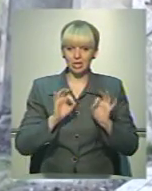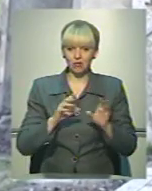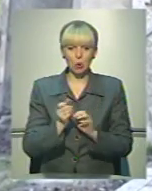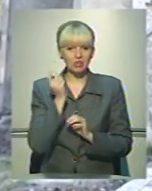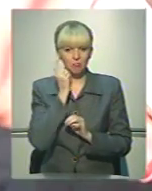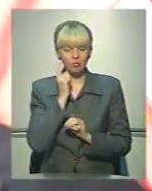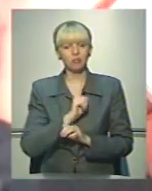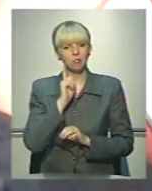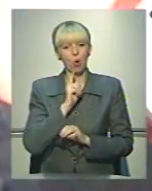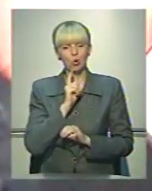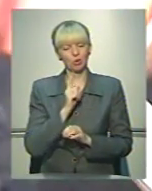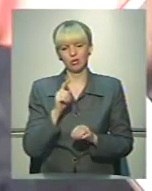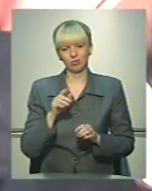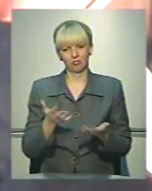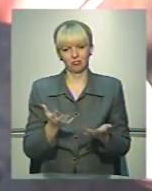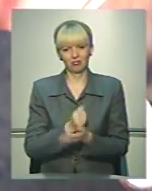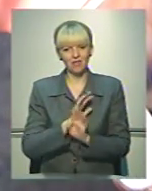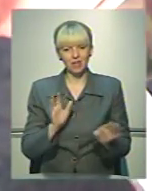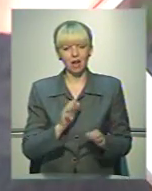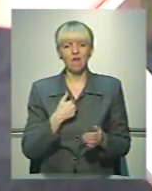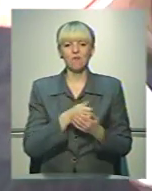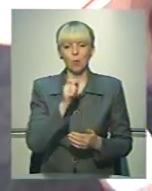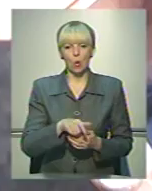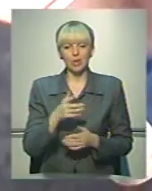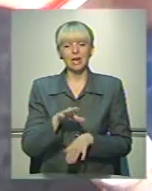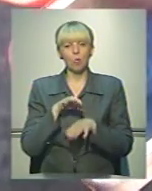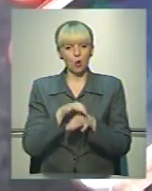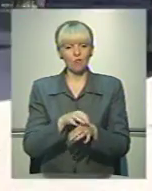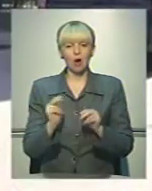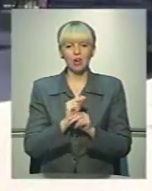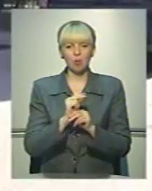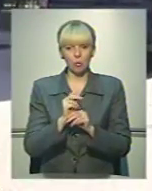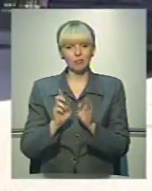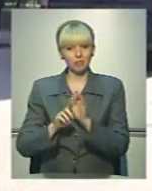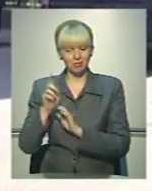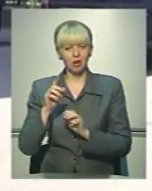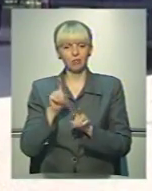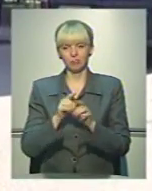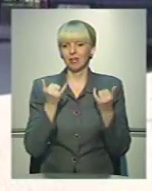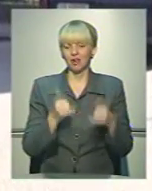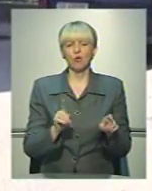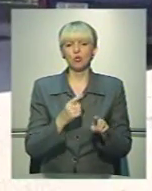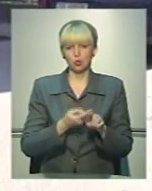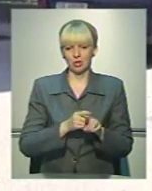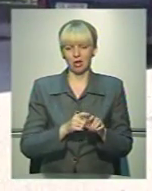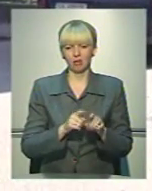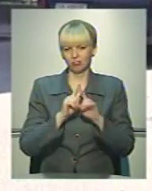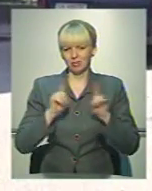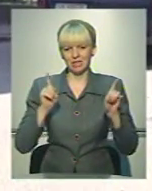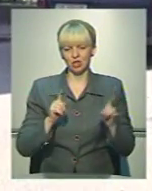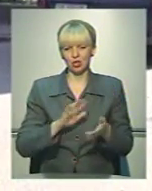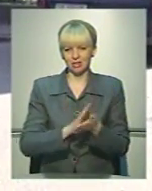з мобільного поки що навряд чи вдасться. Волонтери, котрі проводять ремонт у костелі, теж дивуються, що це за містичні